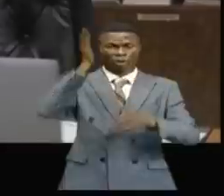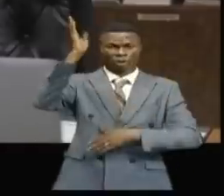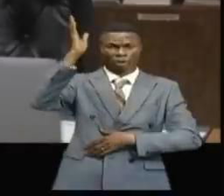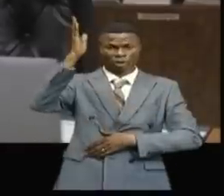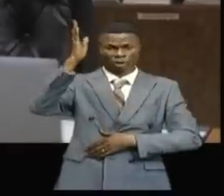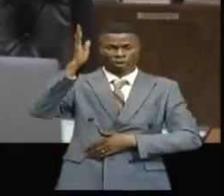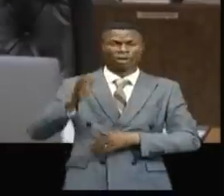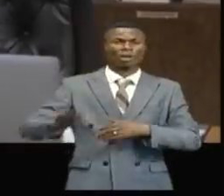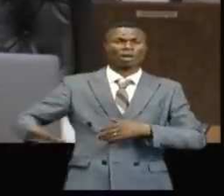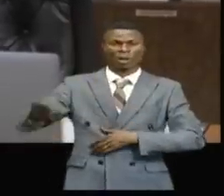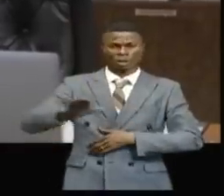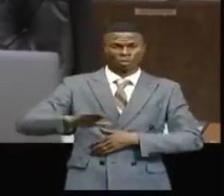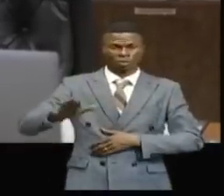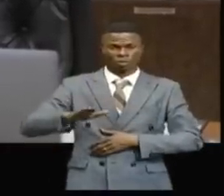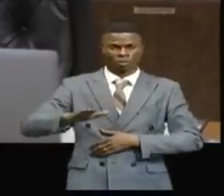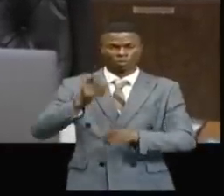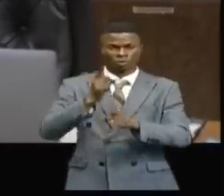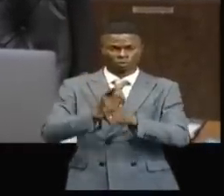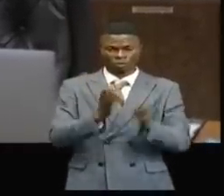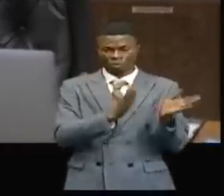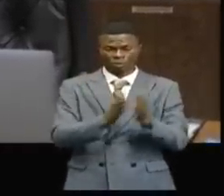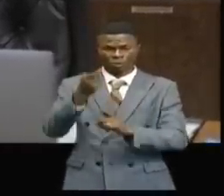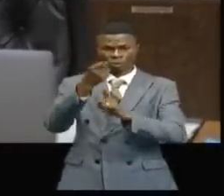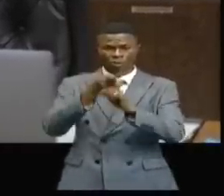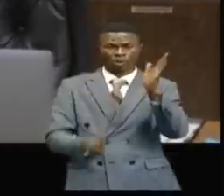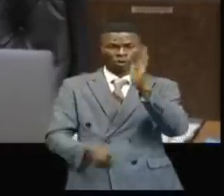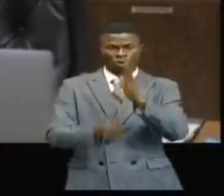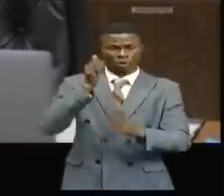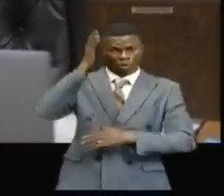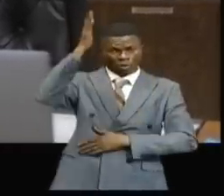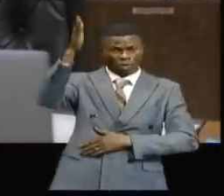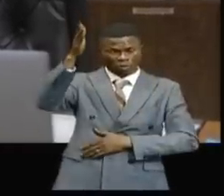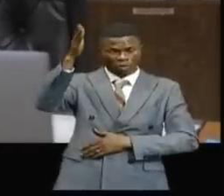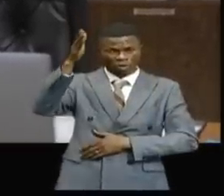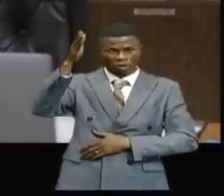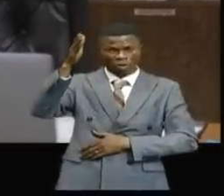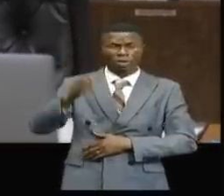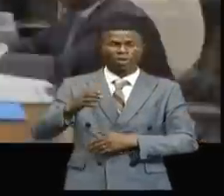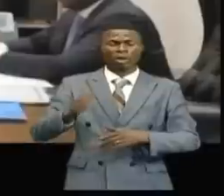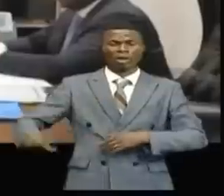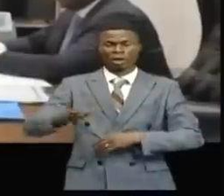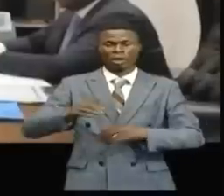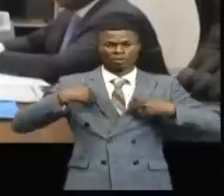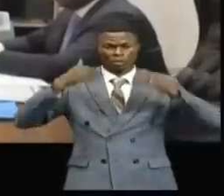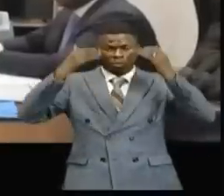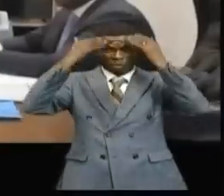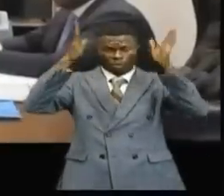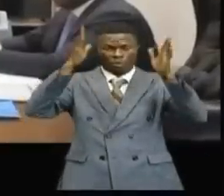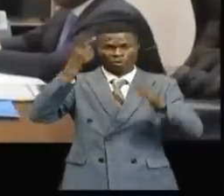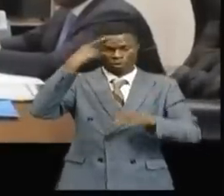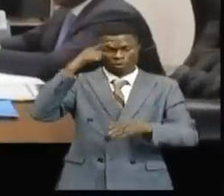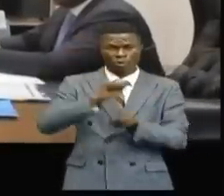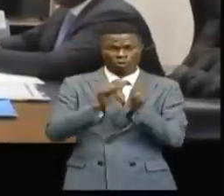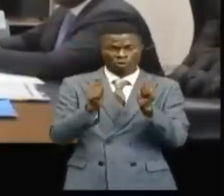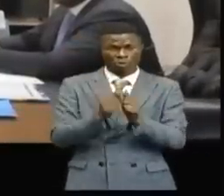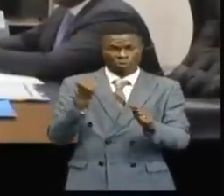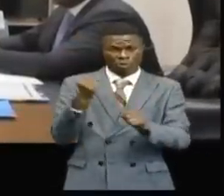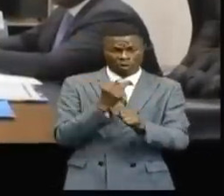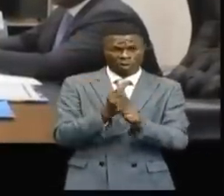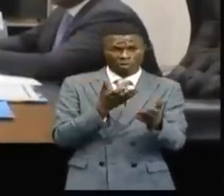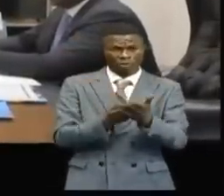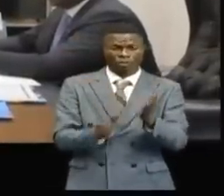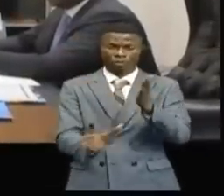de parties, proprement dite prévue au mois de novembre prochain à Sharm el-Sheikh en Égypte. En marge de ces travaux,